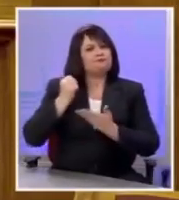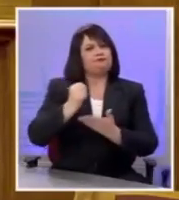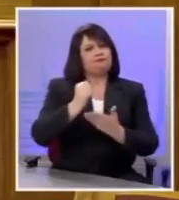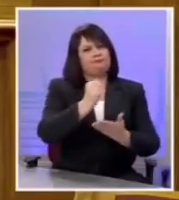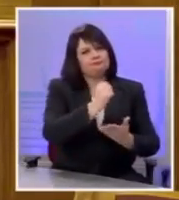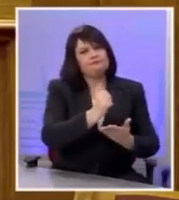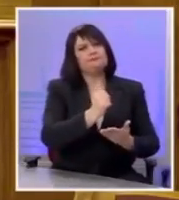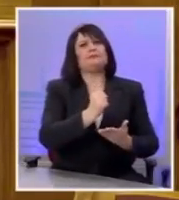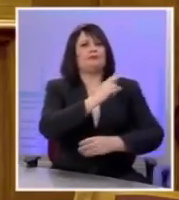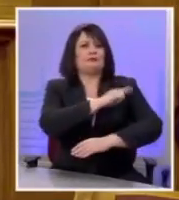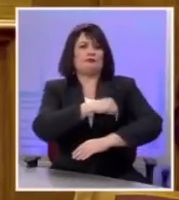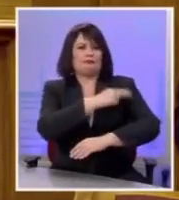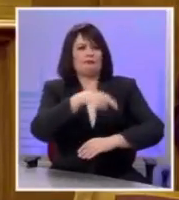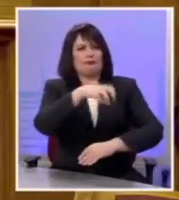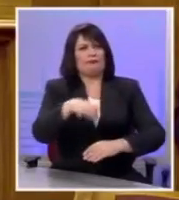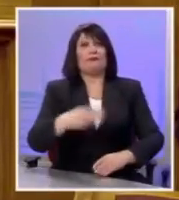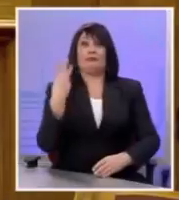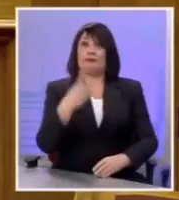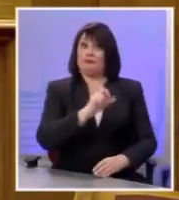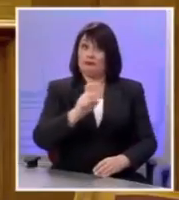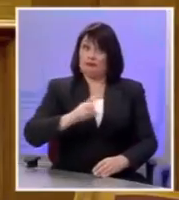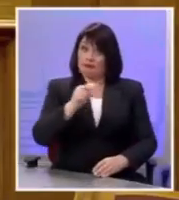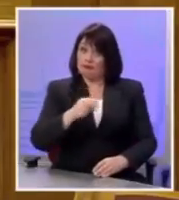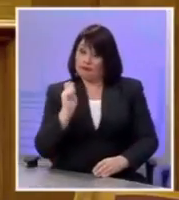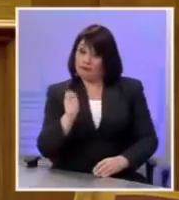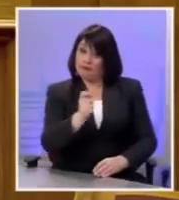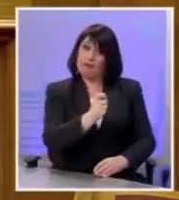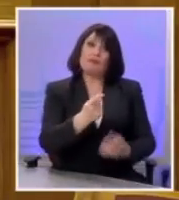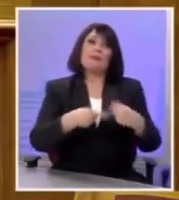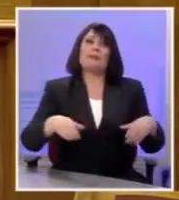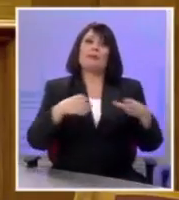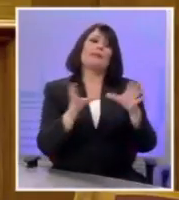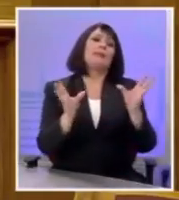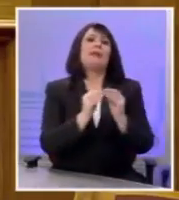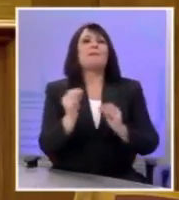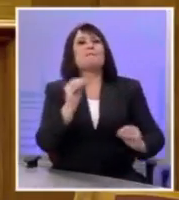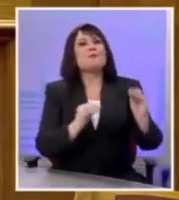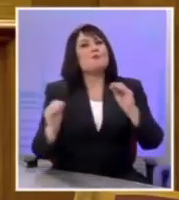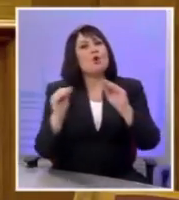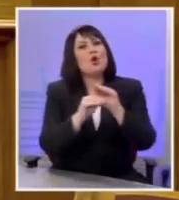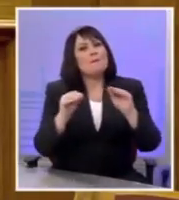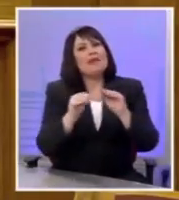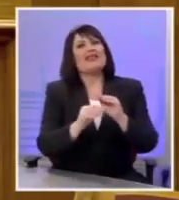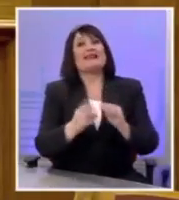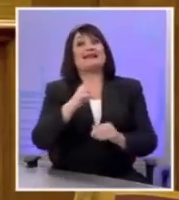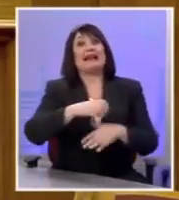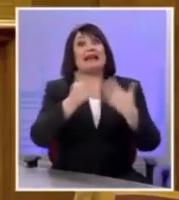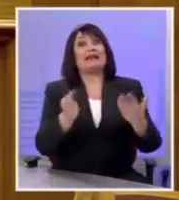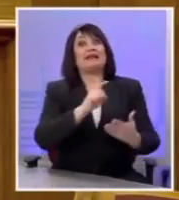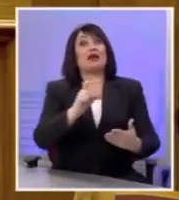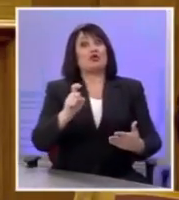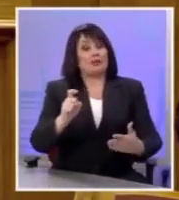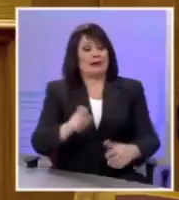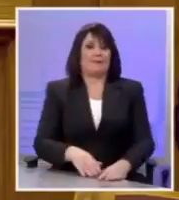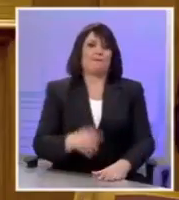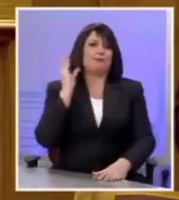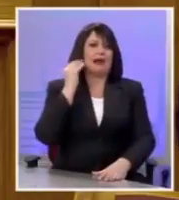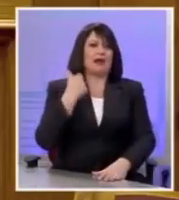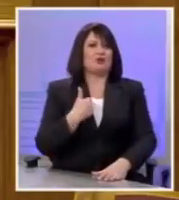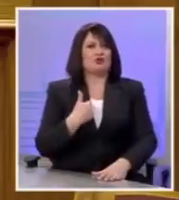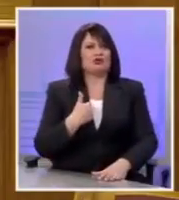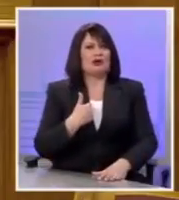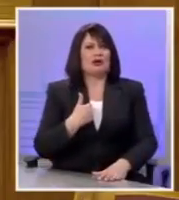των νοσοκομείων κατά 300 εκατομμύρια και της Επιτροπής Προμηθειών κατά 36 εκατομμύρια. Ακούστηκε ότι